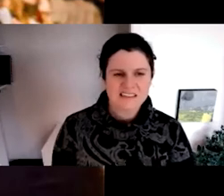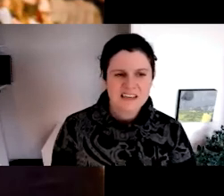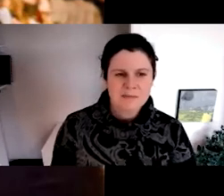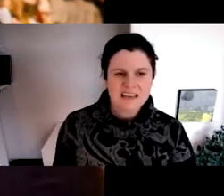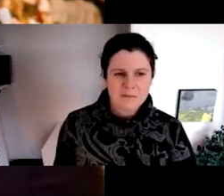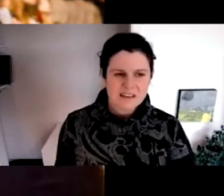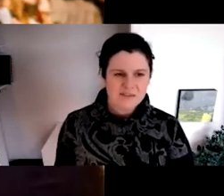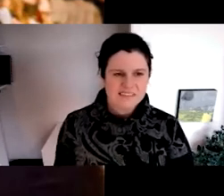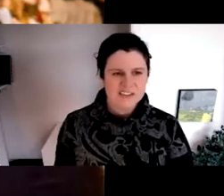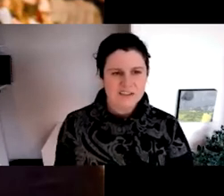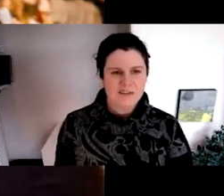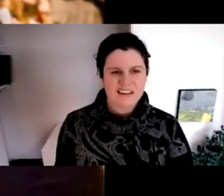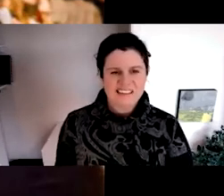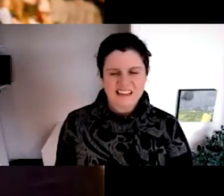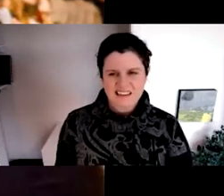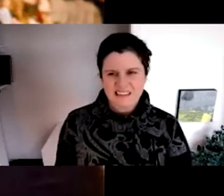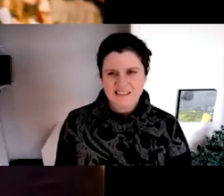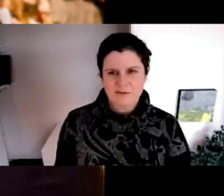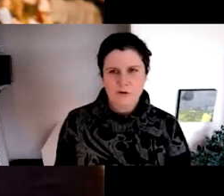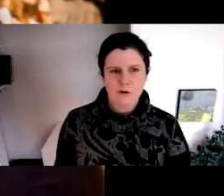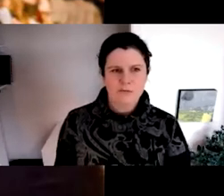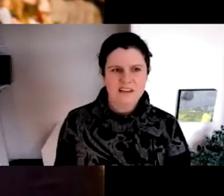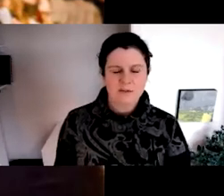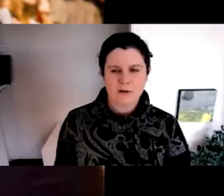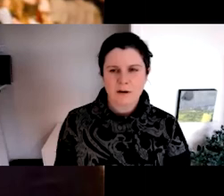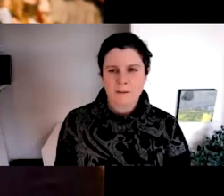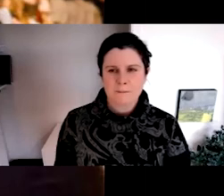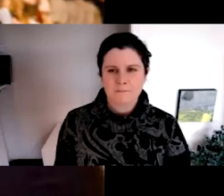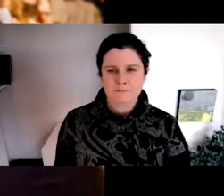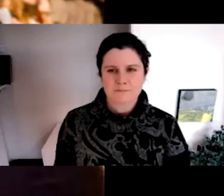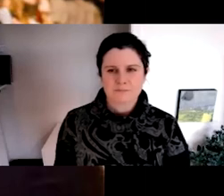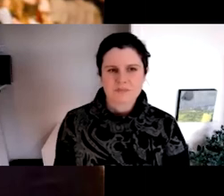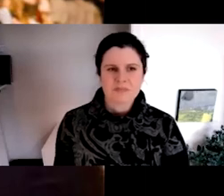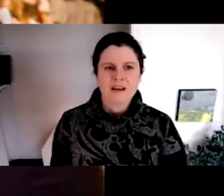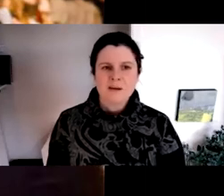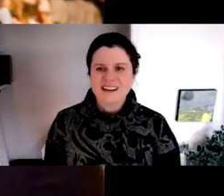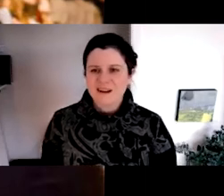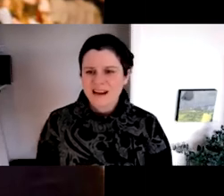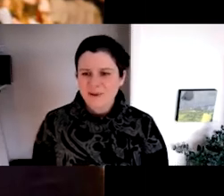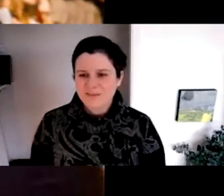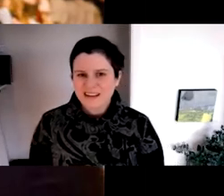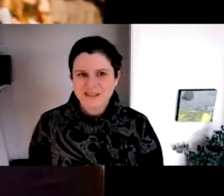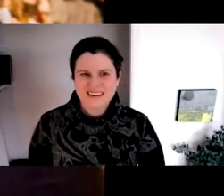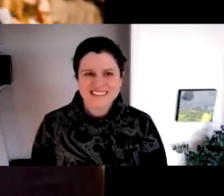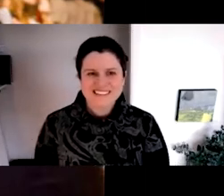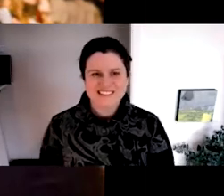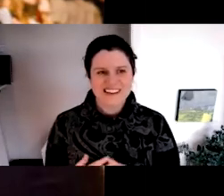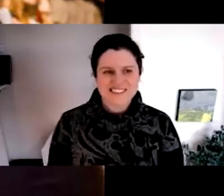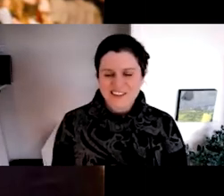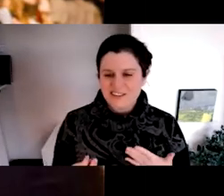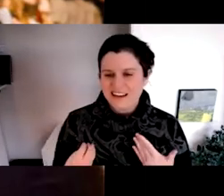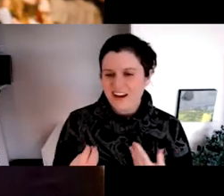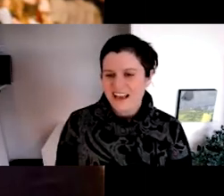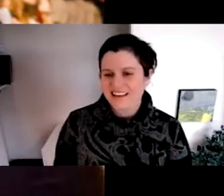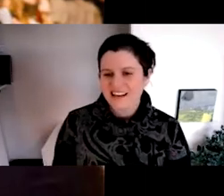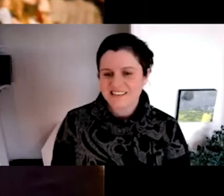de tête mais également d'envisager d'offrir des alternatives aux cours obligatoires par exemple à la première semaine les étudiants